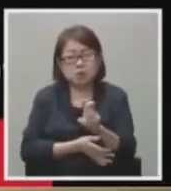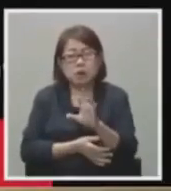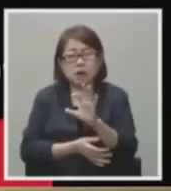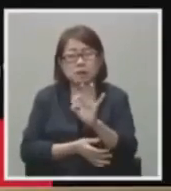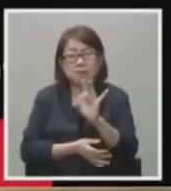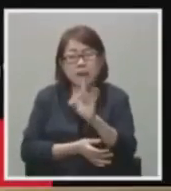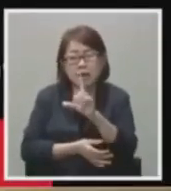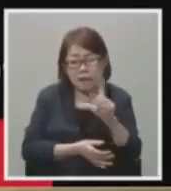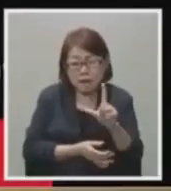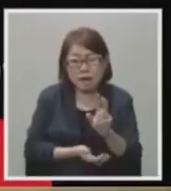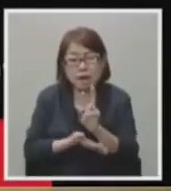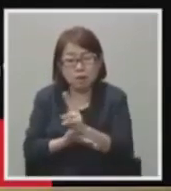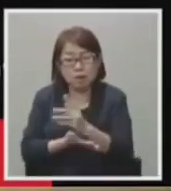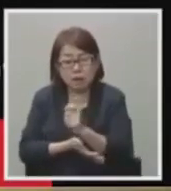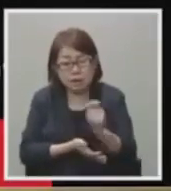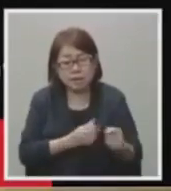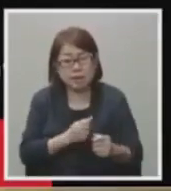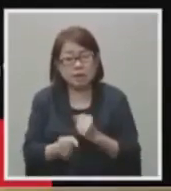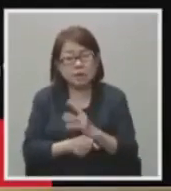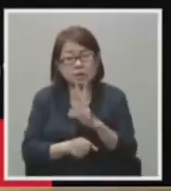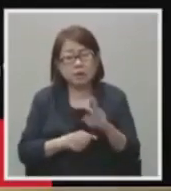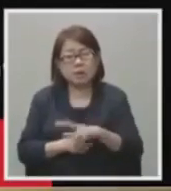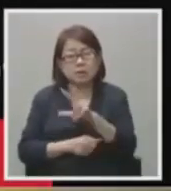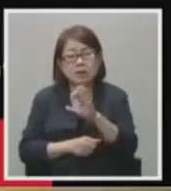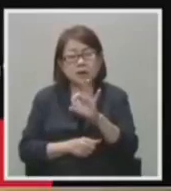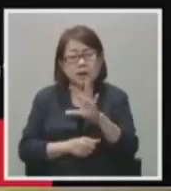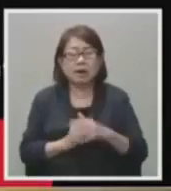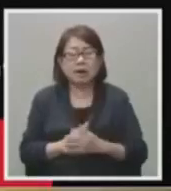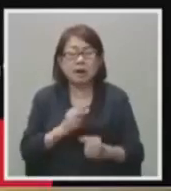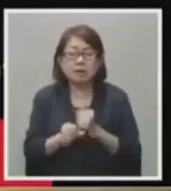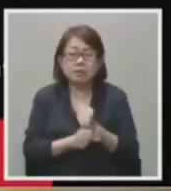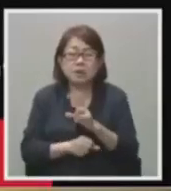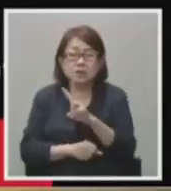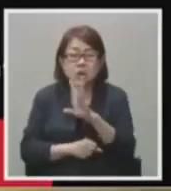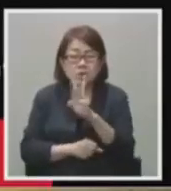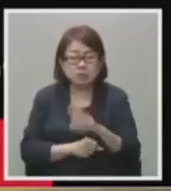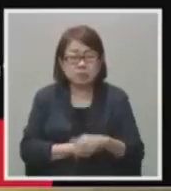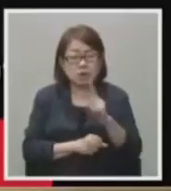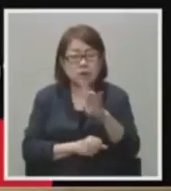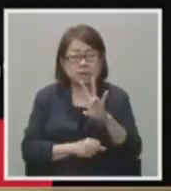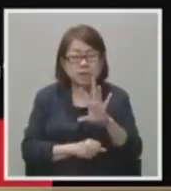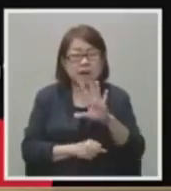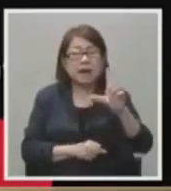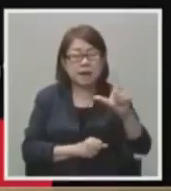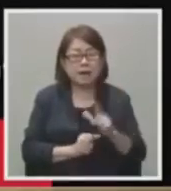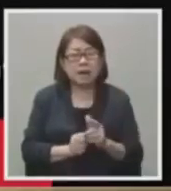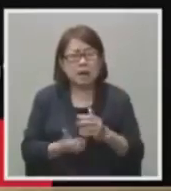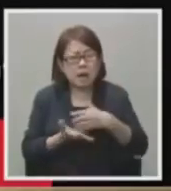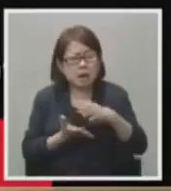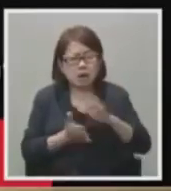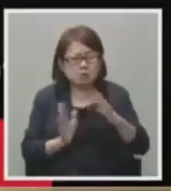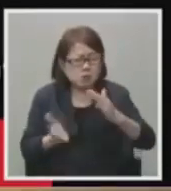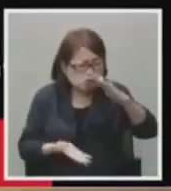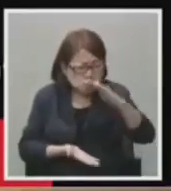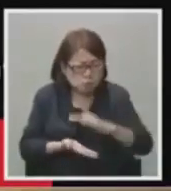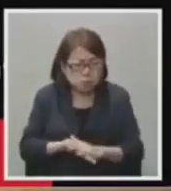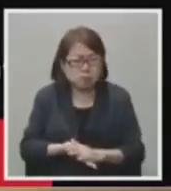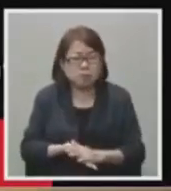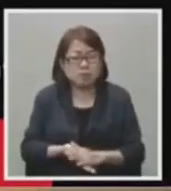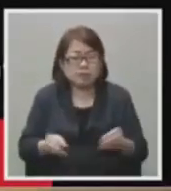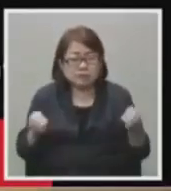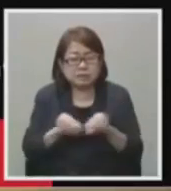ปี61 395ปี60 175ล้านเอาไม่ต้องเล่าหรอกรวมทั้งหมดเกือบ 1,400 ล้านนี่ร